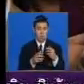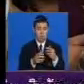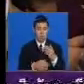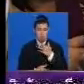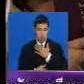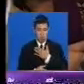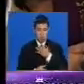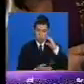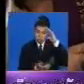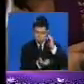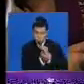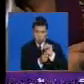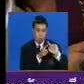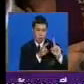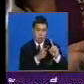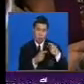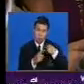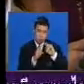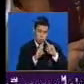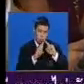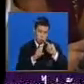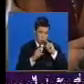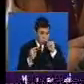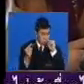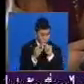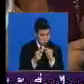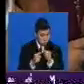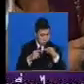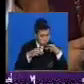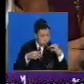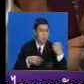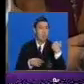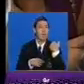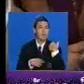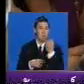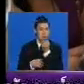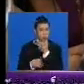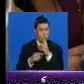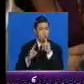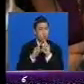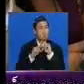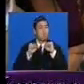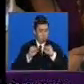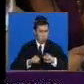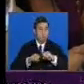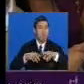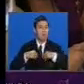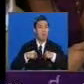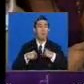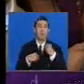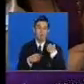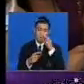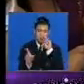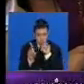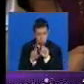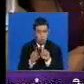ในคณะพนักงานสอบสวนมีความเห็นก็ยังไม่ลงรอยทั้งหมดแต่ส่วนใหญ่มีความเห็นแบบนี้และทุกคนเกือบทั้งหมดตอนหลังเห็นพ้องว่าท่